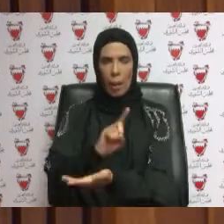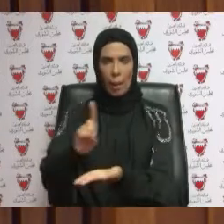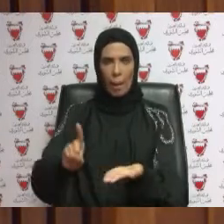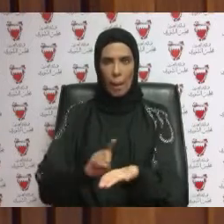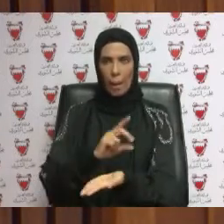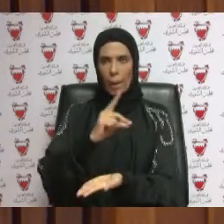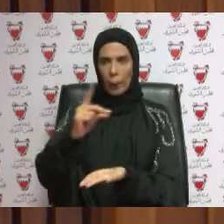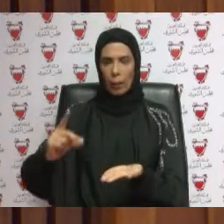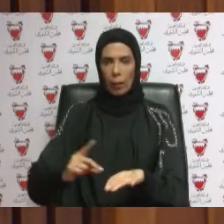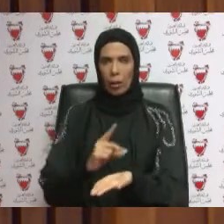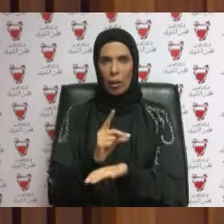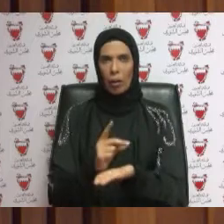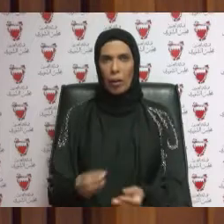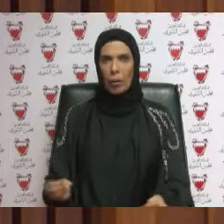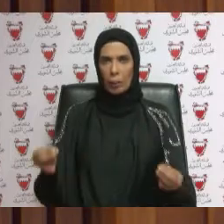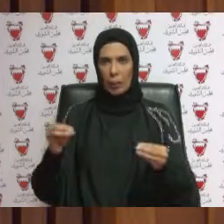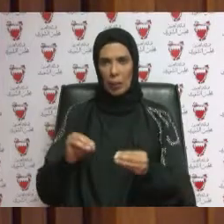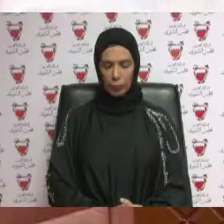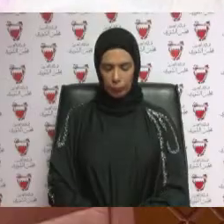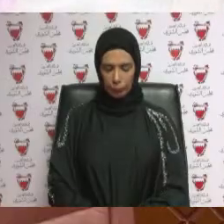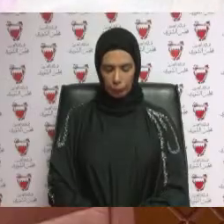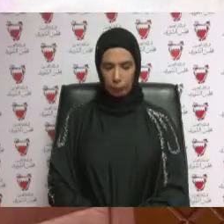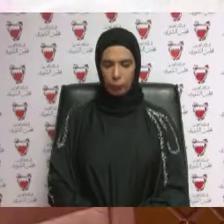الطبيعية وإضافة المنظر الجمالي